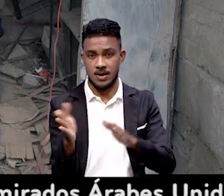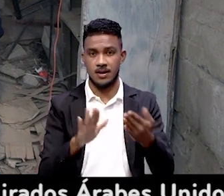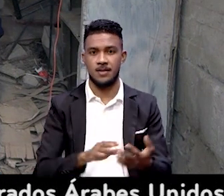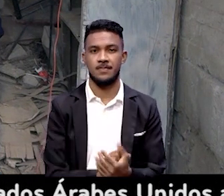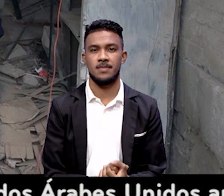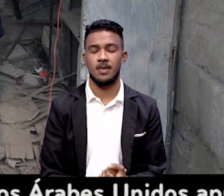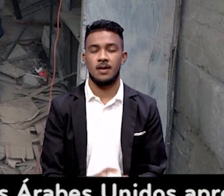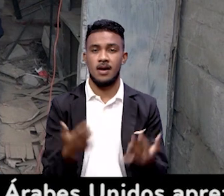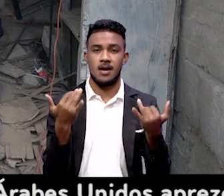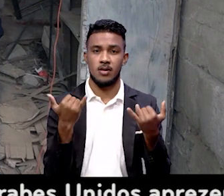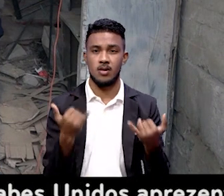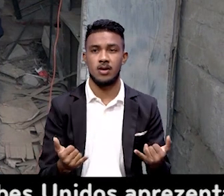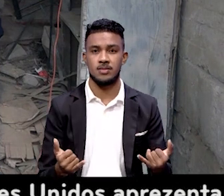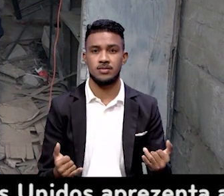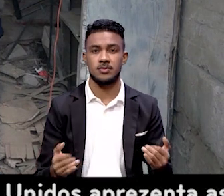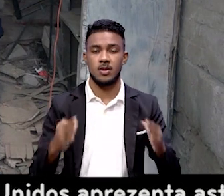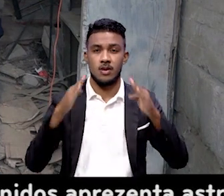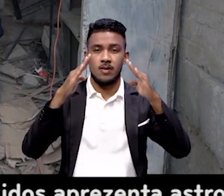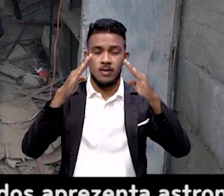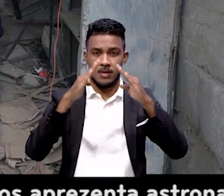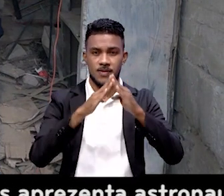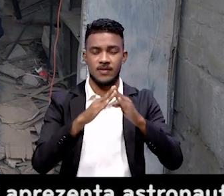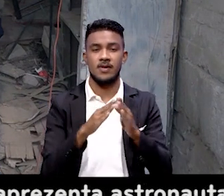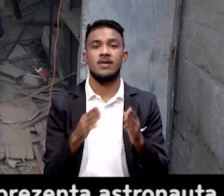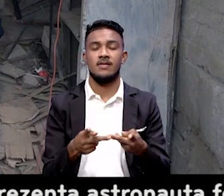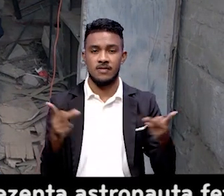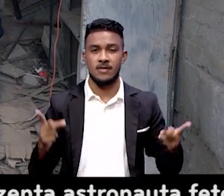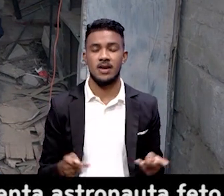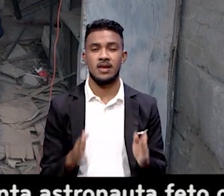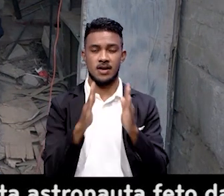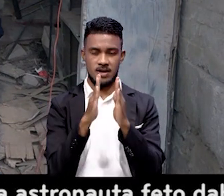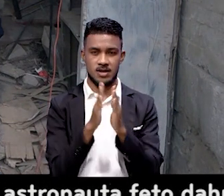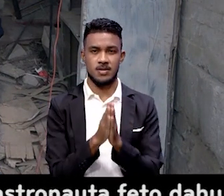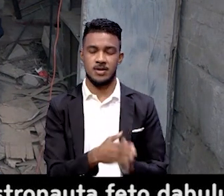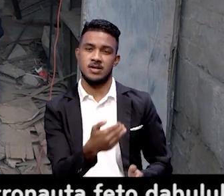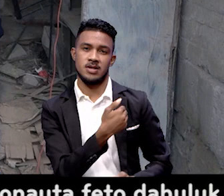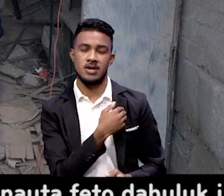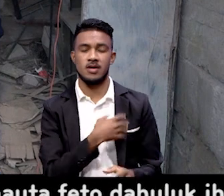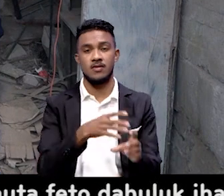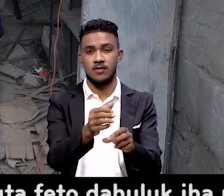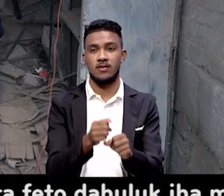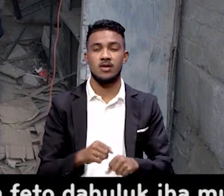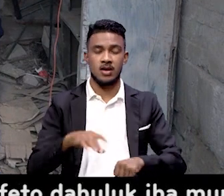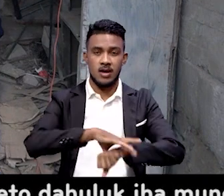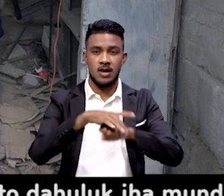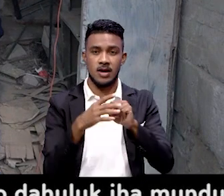Antan tu agora urtori ni mesti na fating leni. Urtori mesti dapat dia. Tarai tak kahelen.